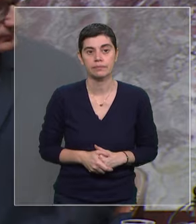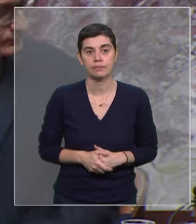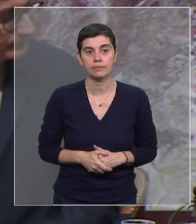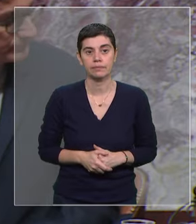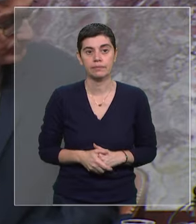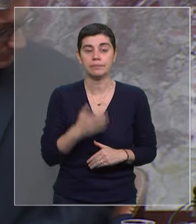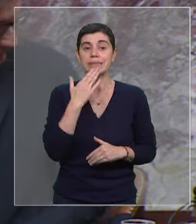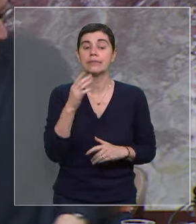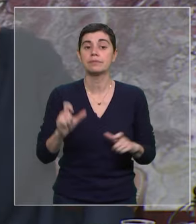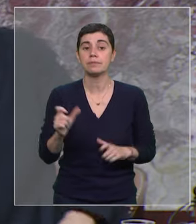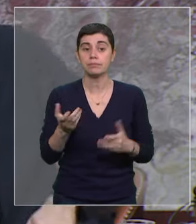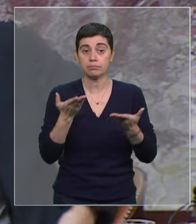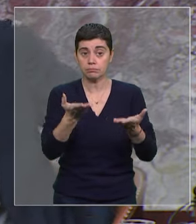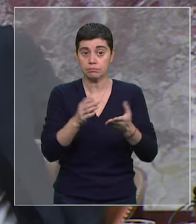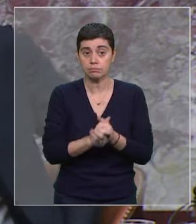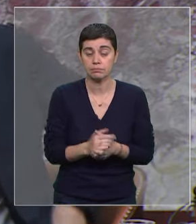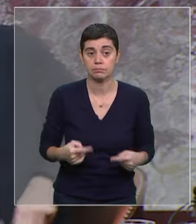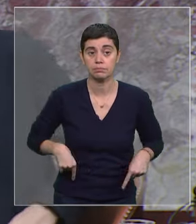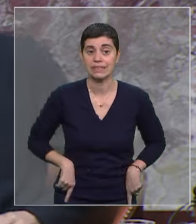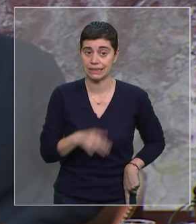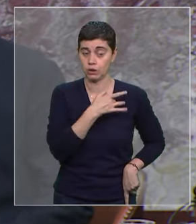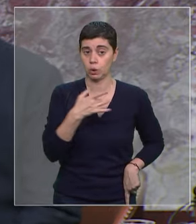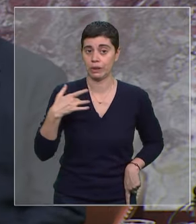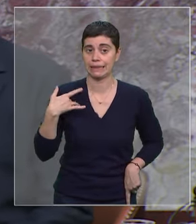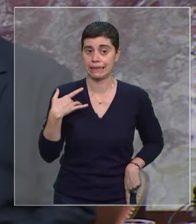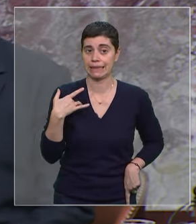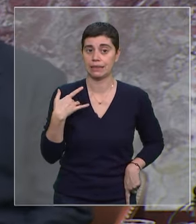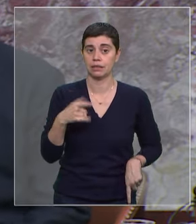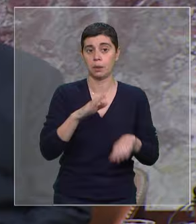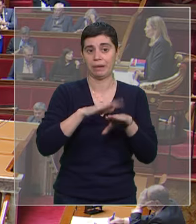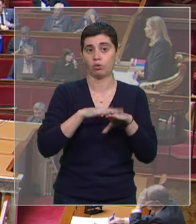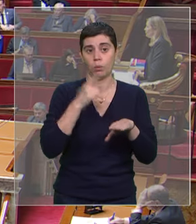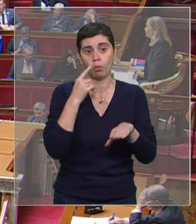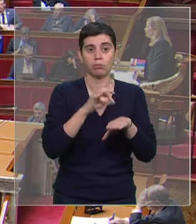collègue. La parole est à monsieur Aurélien Rousseau, ministre de la Santé et de la Prévention.